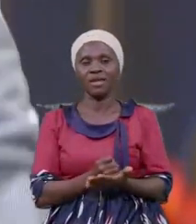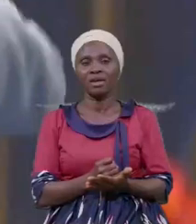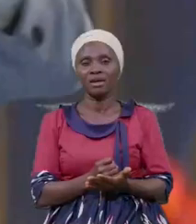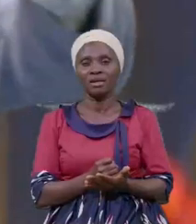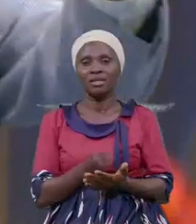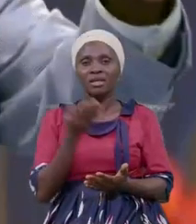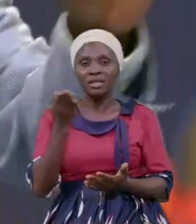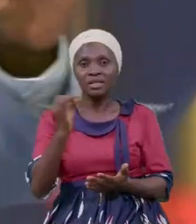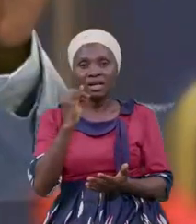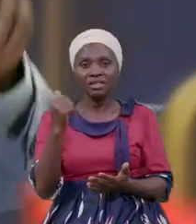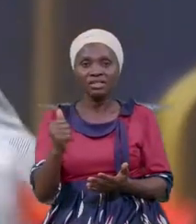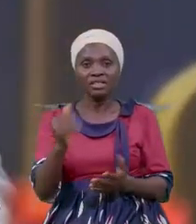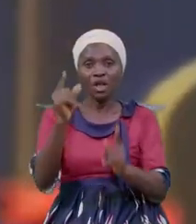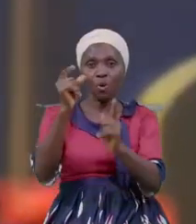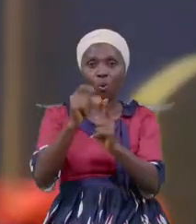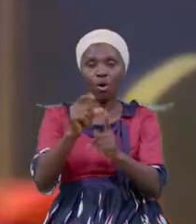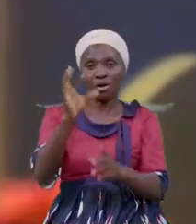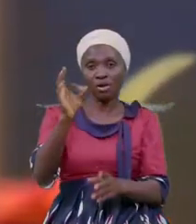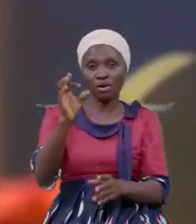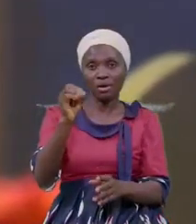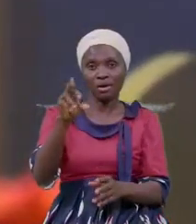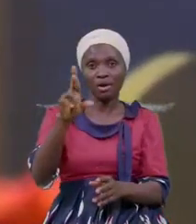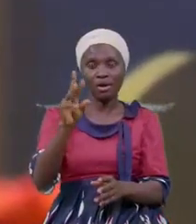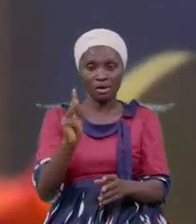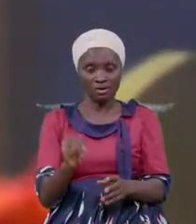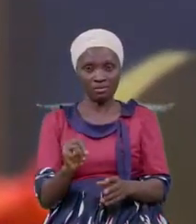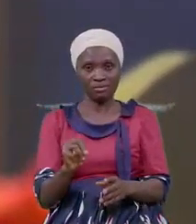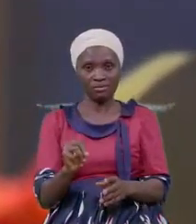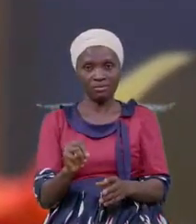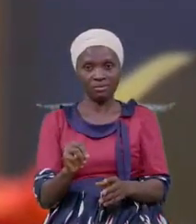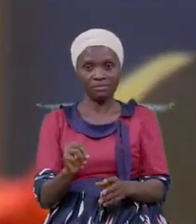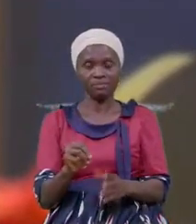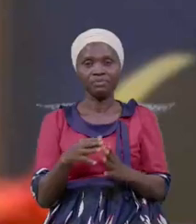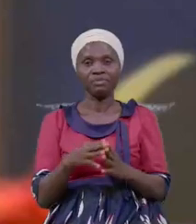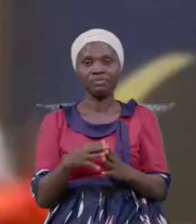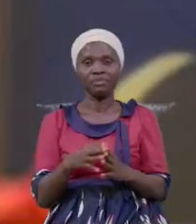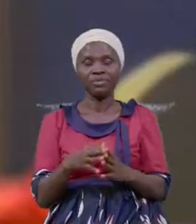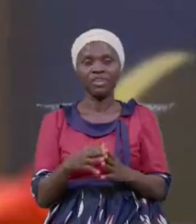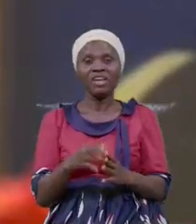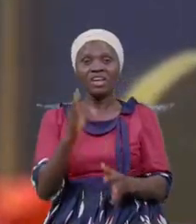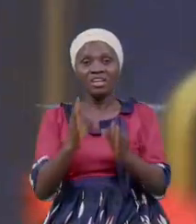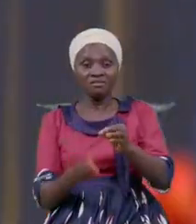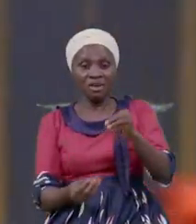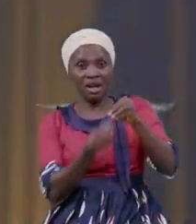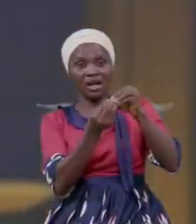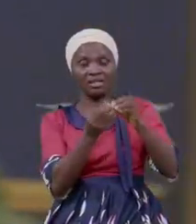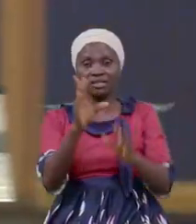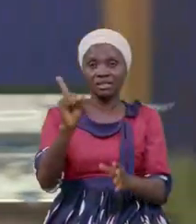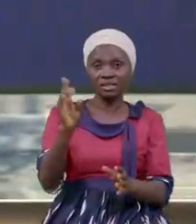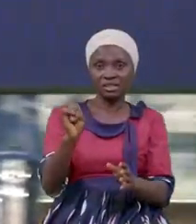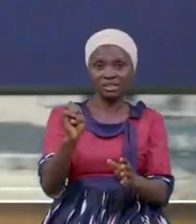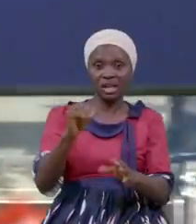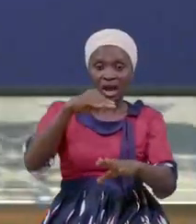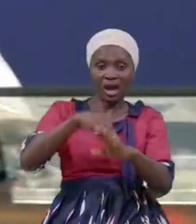un mot formmer toutes les choses autour de toi il a déformé